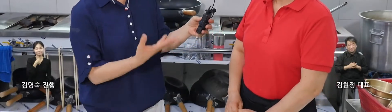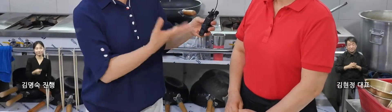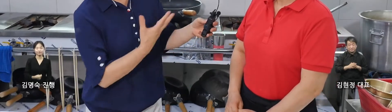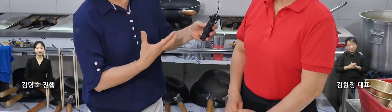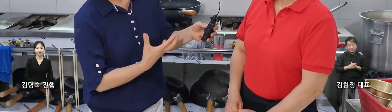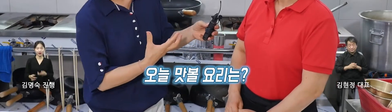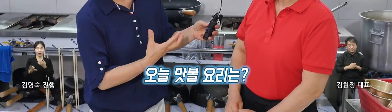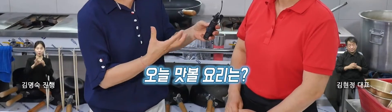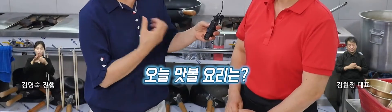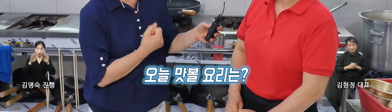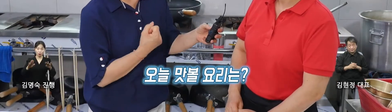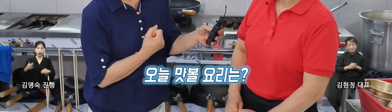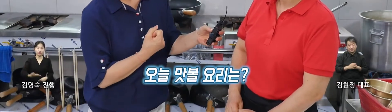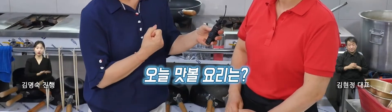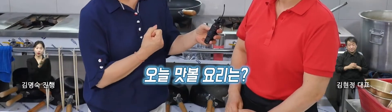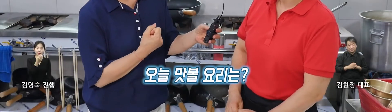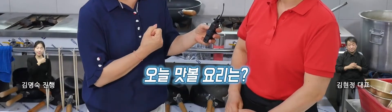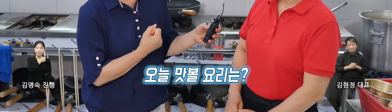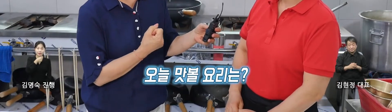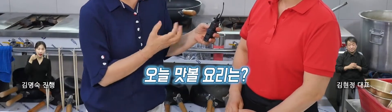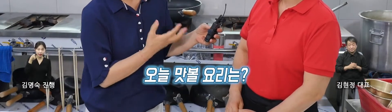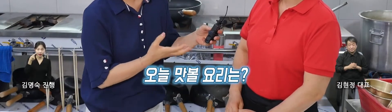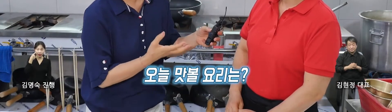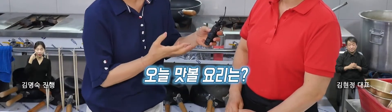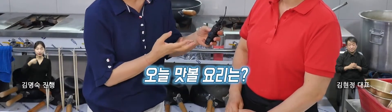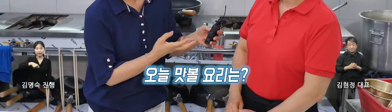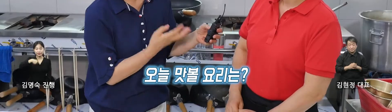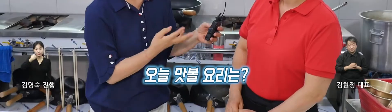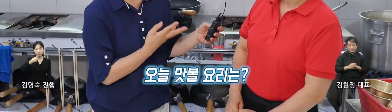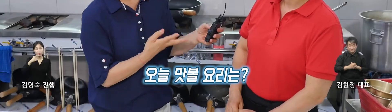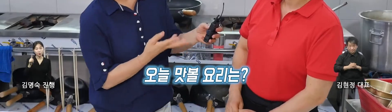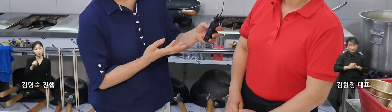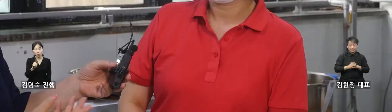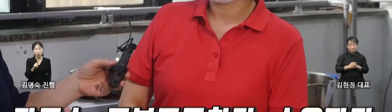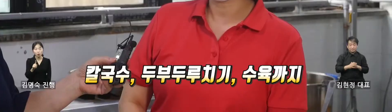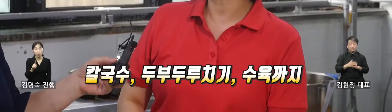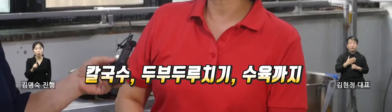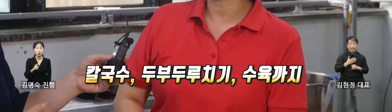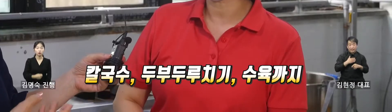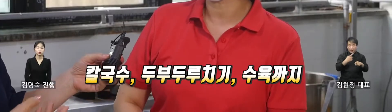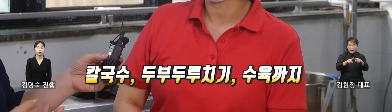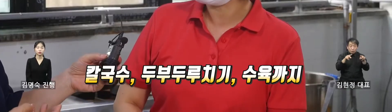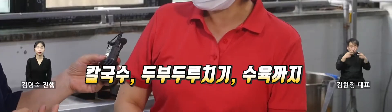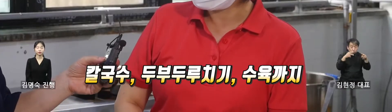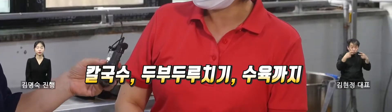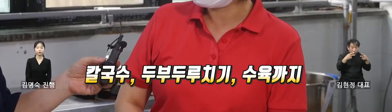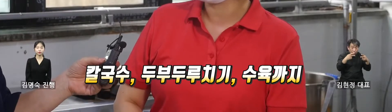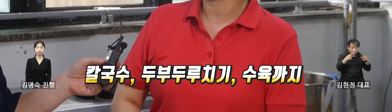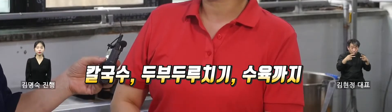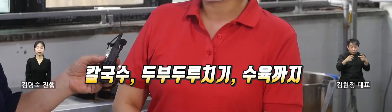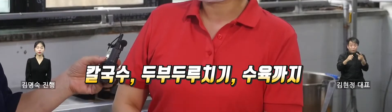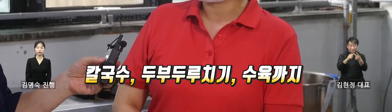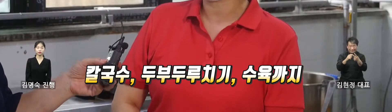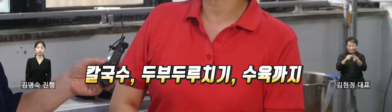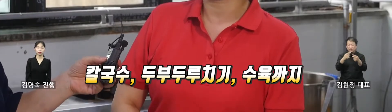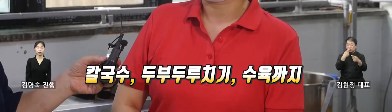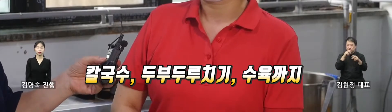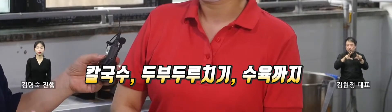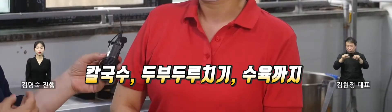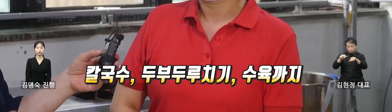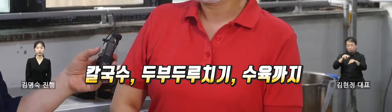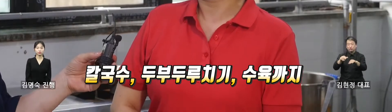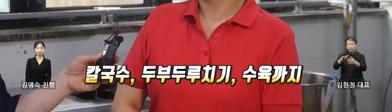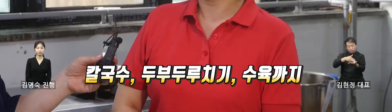네네네. 자, 그럼 오늘 저희들이 네네. 맛볼 네. 네. 음식은 뭐뭐 해주실 거예요? 저희가 칼국수하고 네. 두부두루치기